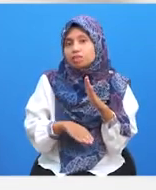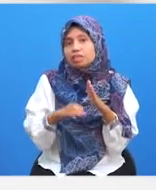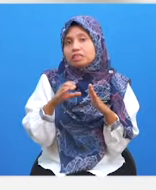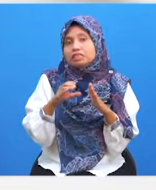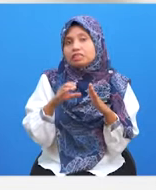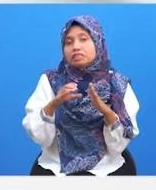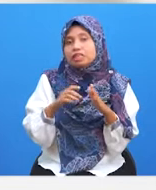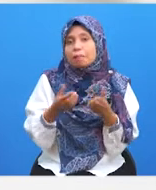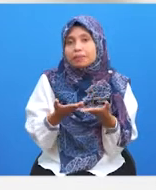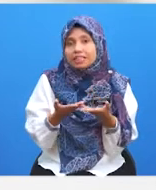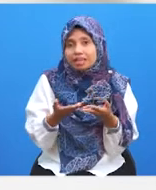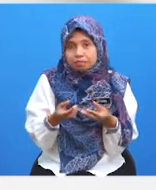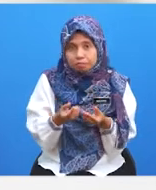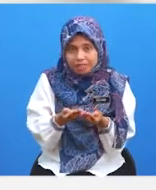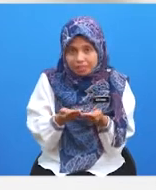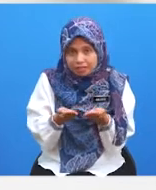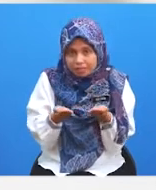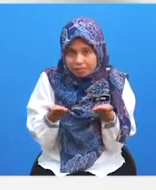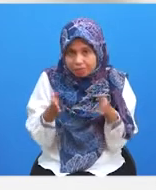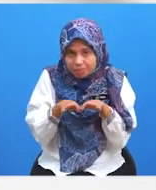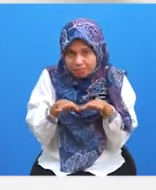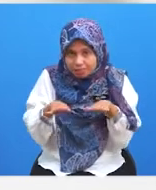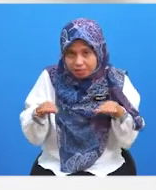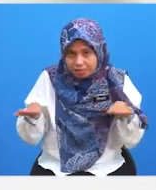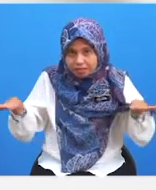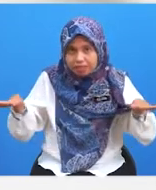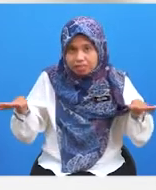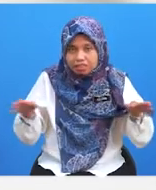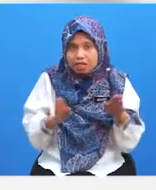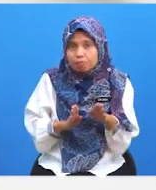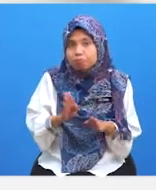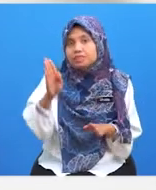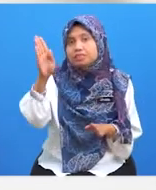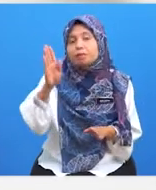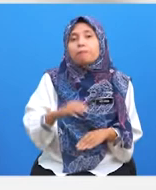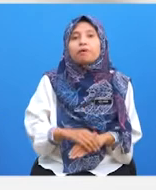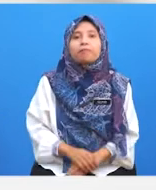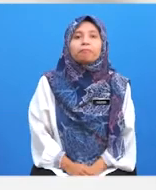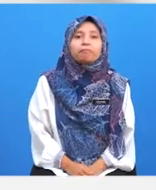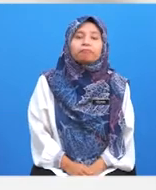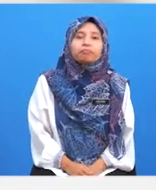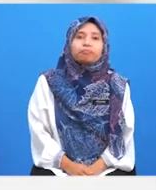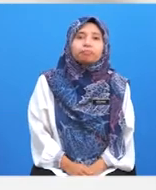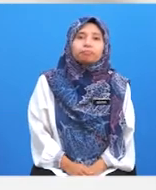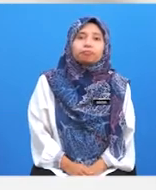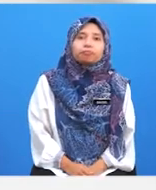dan sih trend mendatar dan di tren mencapai